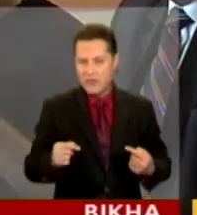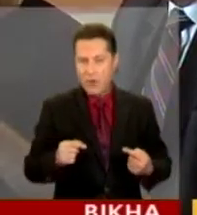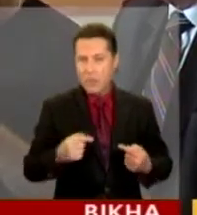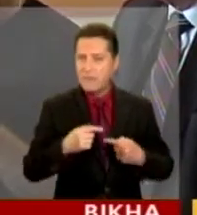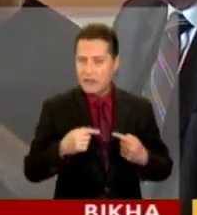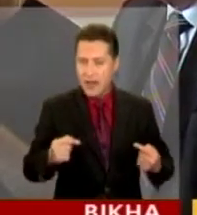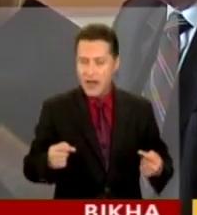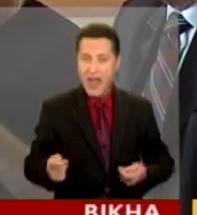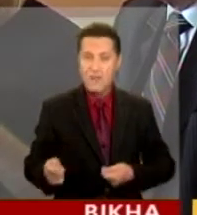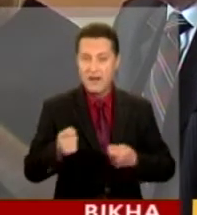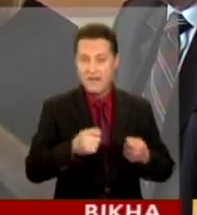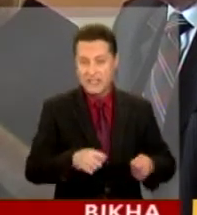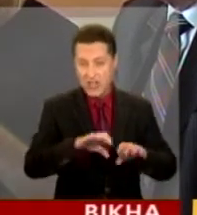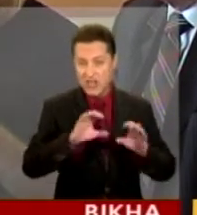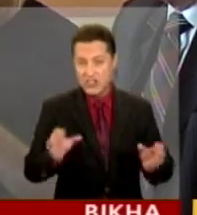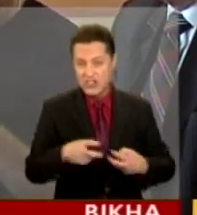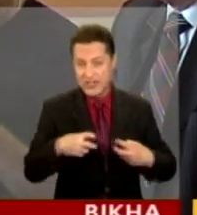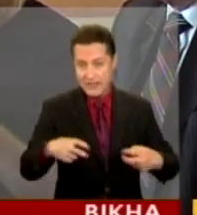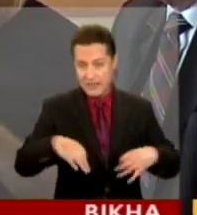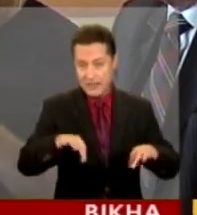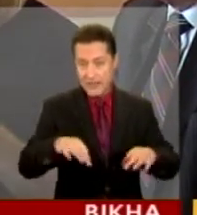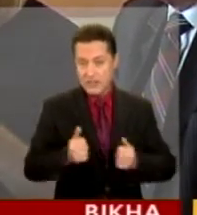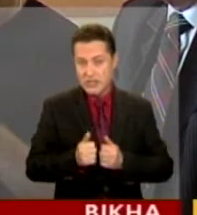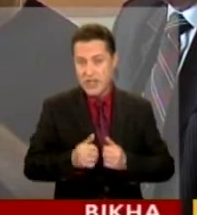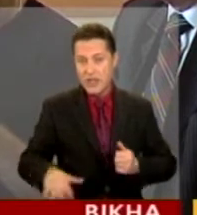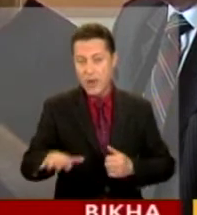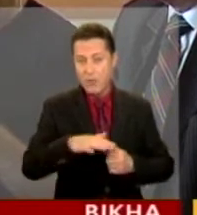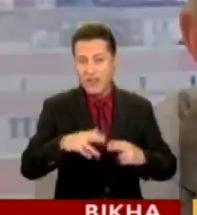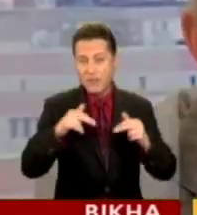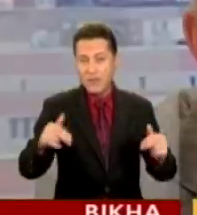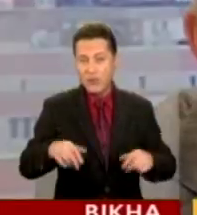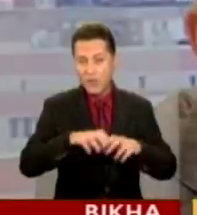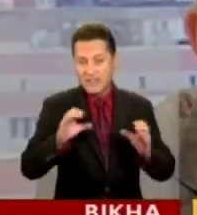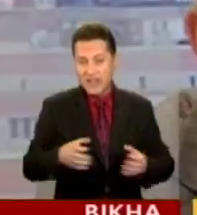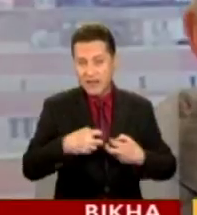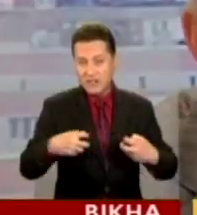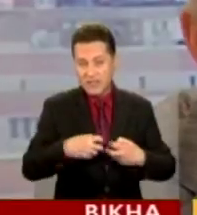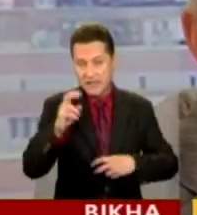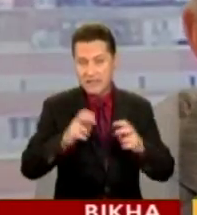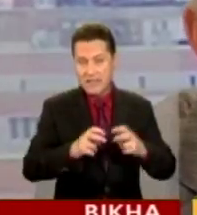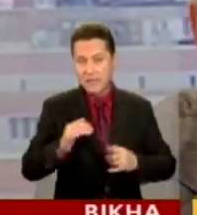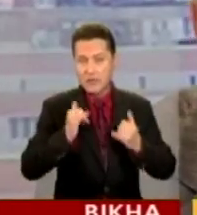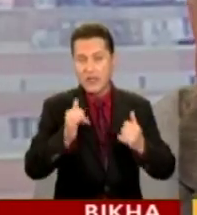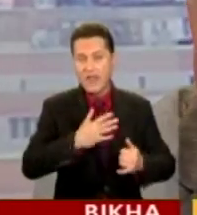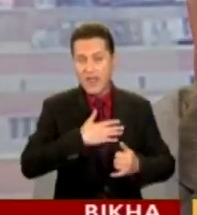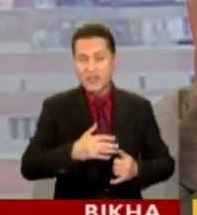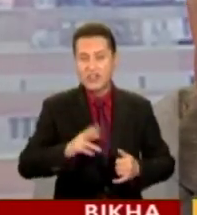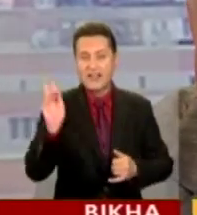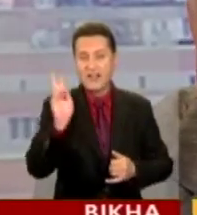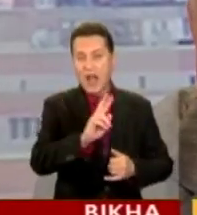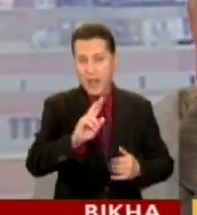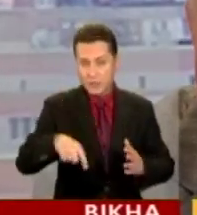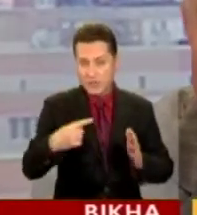Везли шины из соседней области, с Днепропетровского шинного завода для наших троллейбусов в